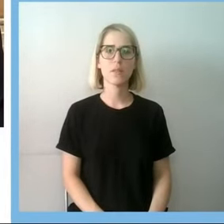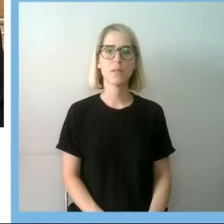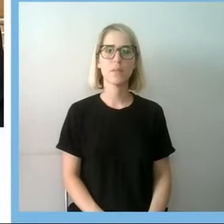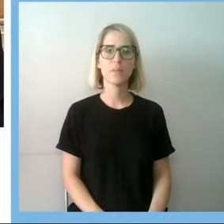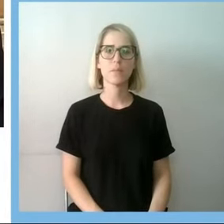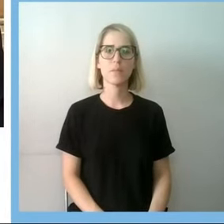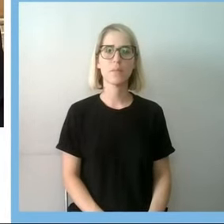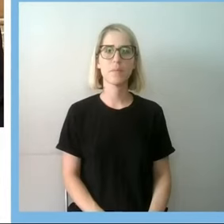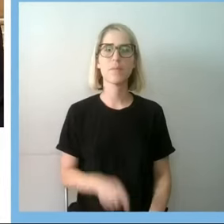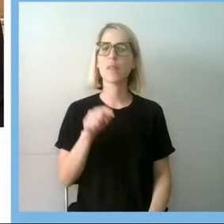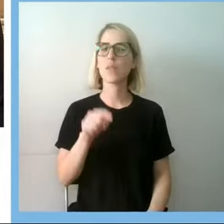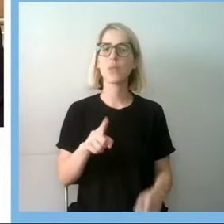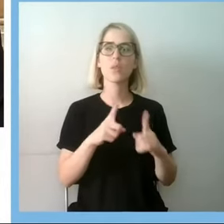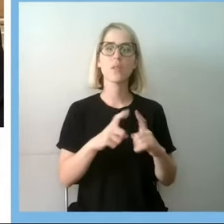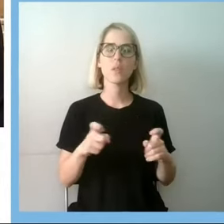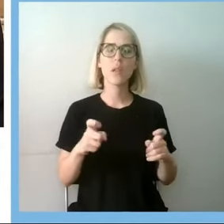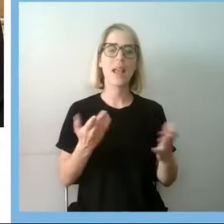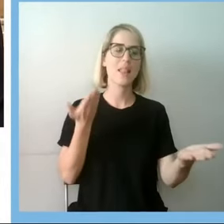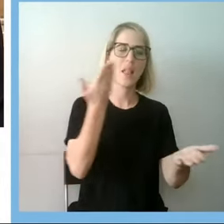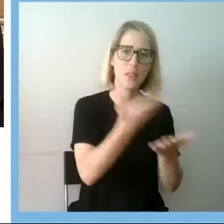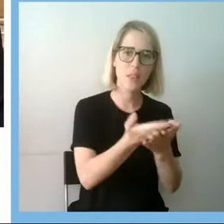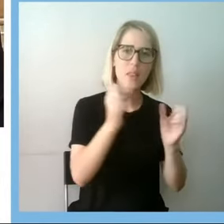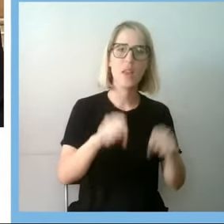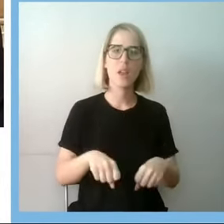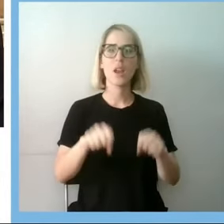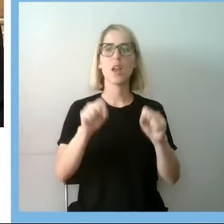που δεν εισπράτεται και δεν κατατίθεται, αλλά και από το τέλος διαμονής.